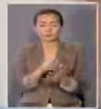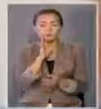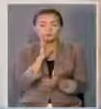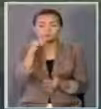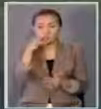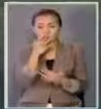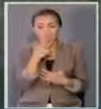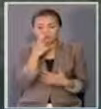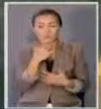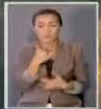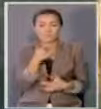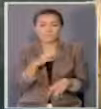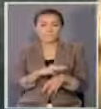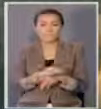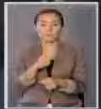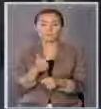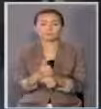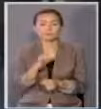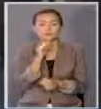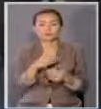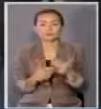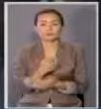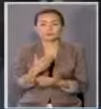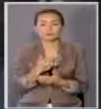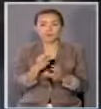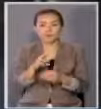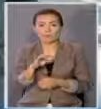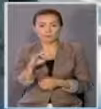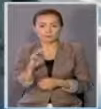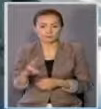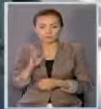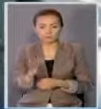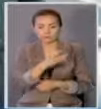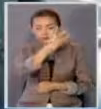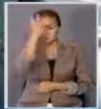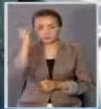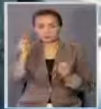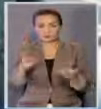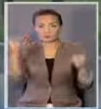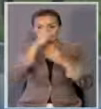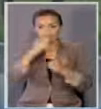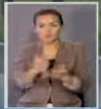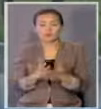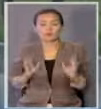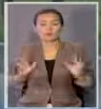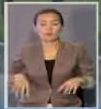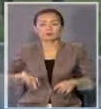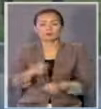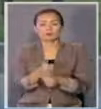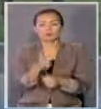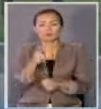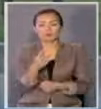из носа и боль в горле являются основными симптомами нового подтипа омикрон штамма COVID-19. Об этом сообщил заведующий